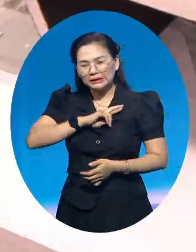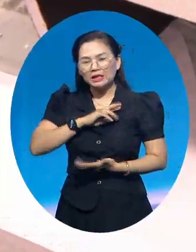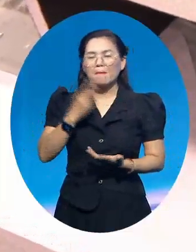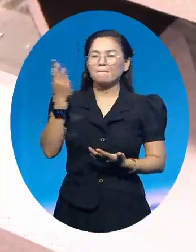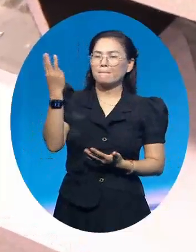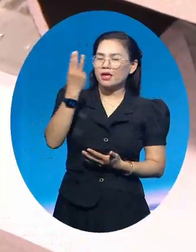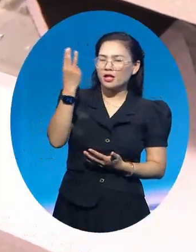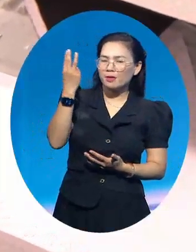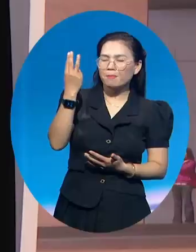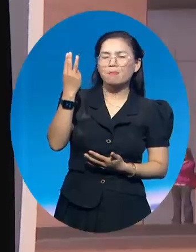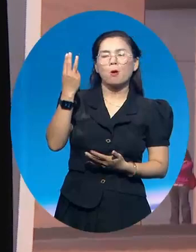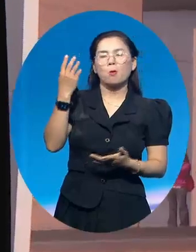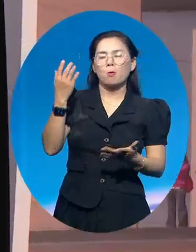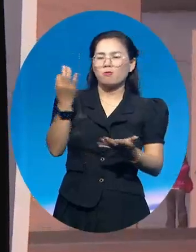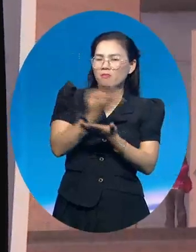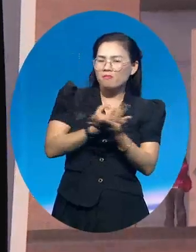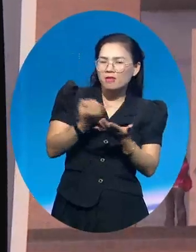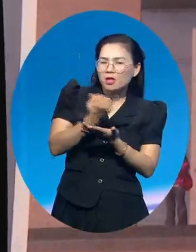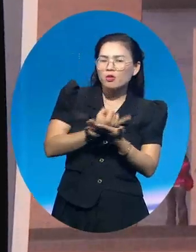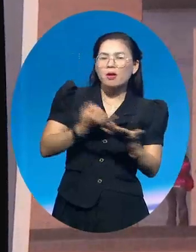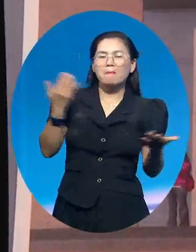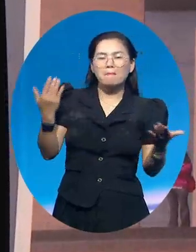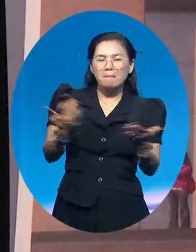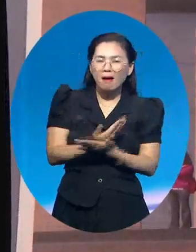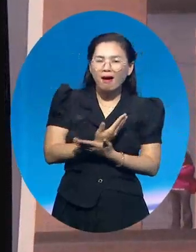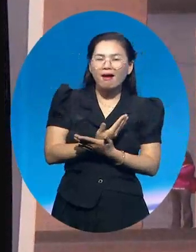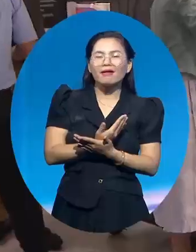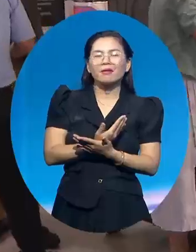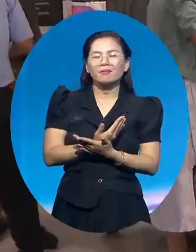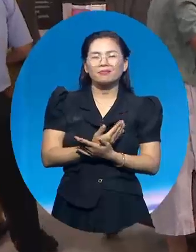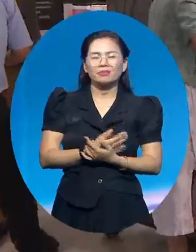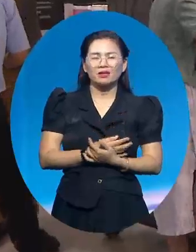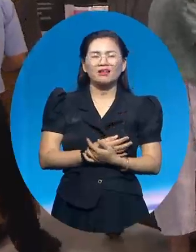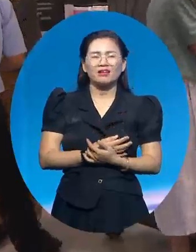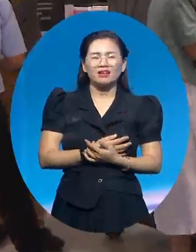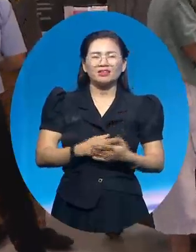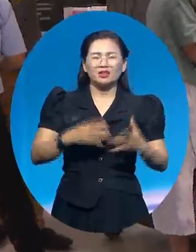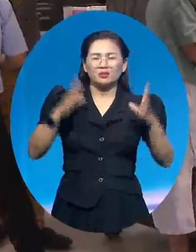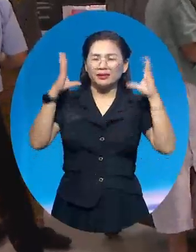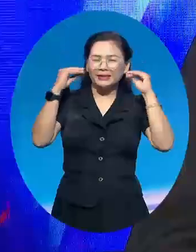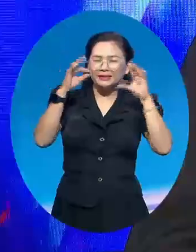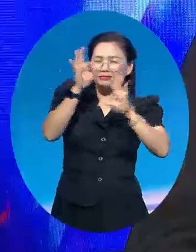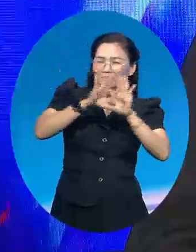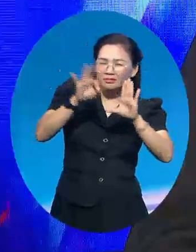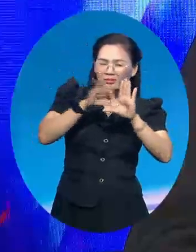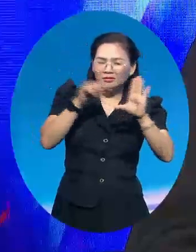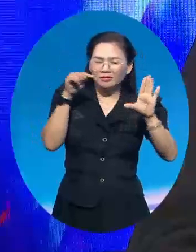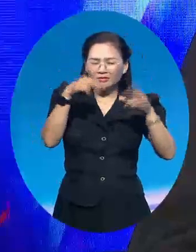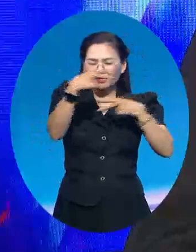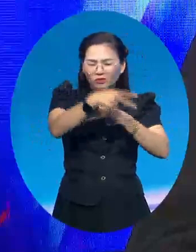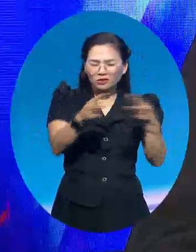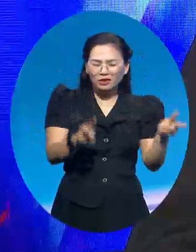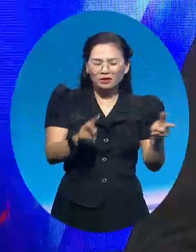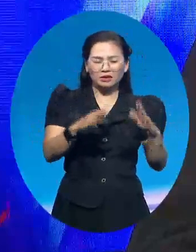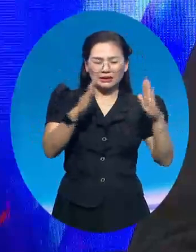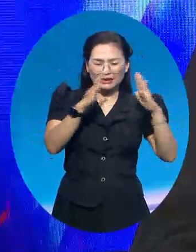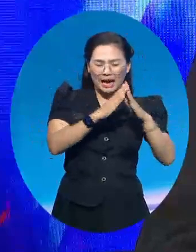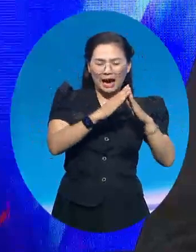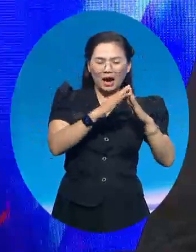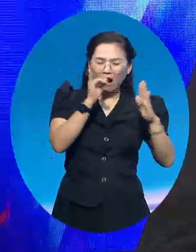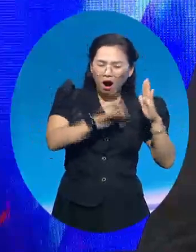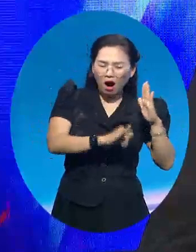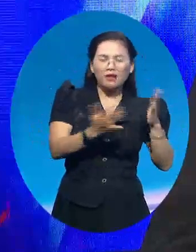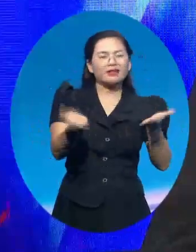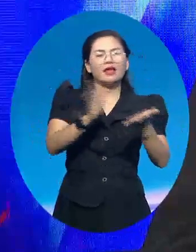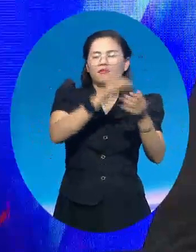đại và các yếu tố về công nghệ đang nổi bật lên rất là nhiều. Cũng có những cái bạn thì lại đưa ra một cái vấn đề không gian là nhà không chỉ là nơi để ở nữa, còn